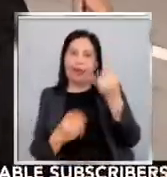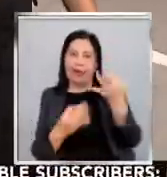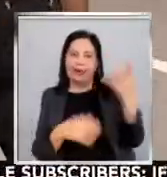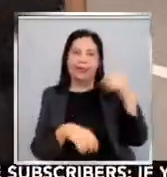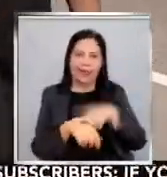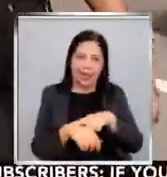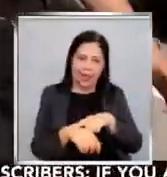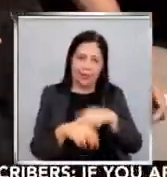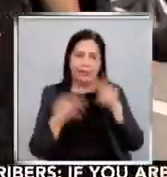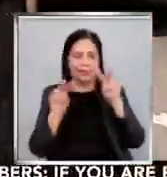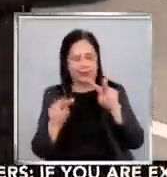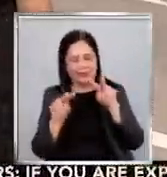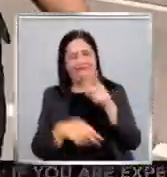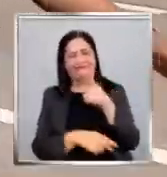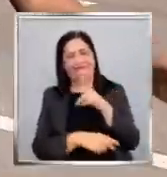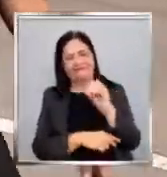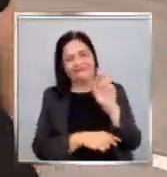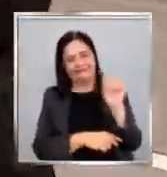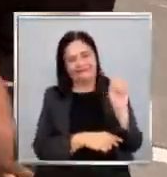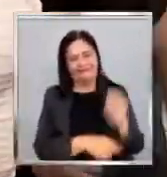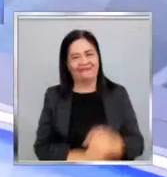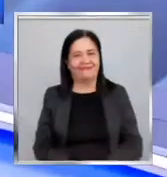nakatutok 24 oras.